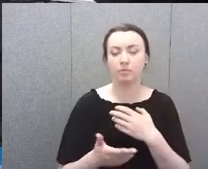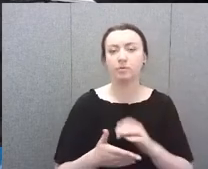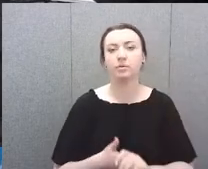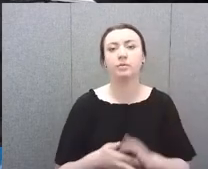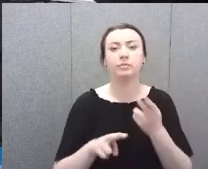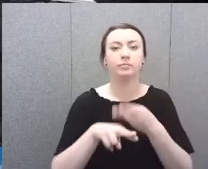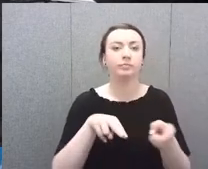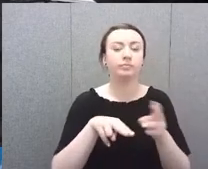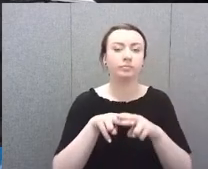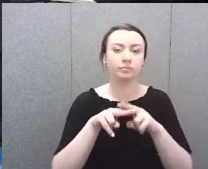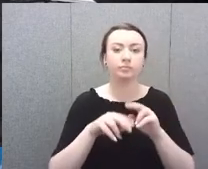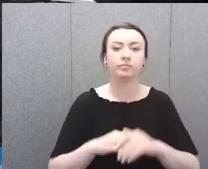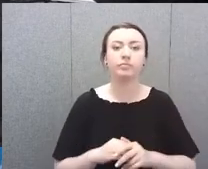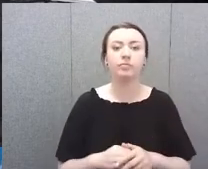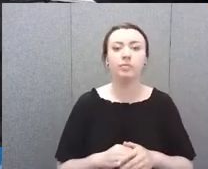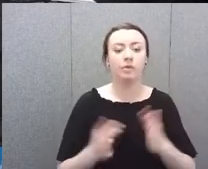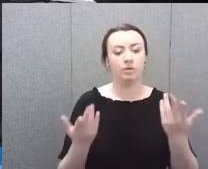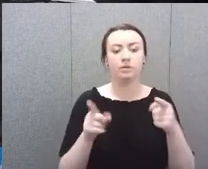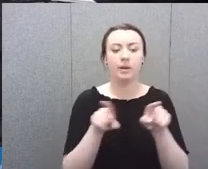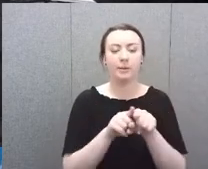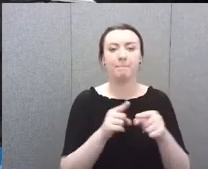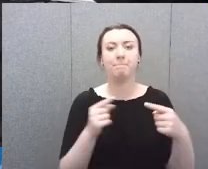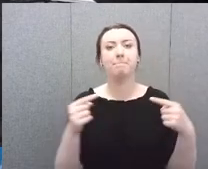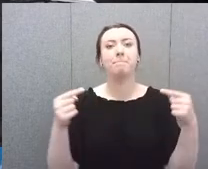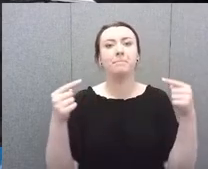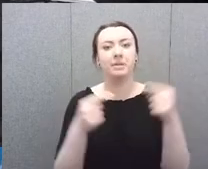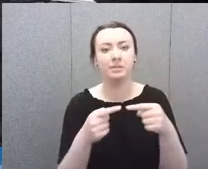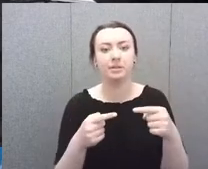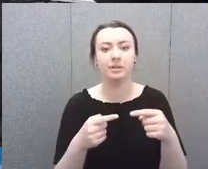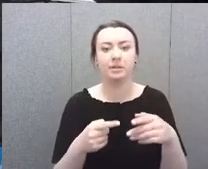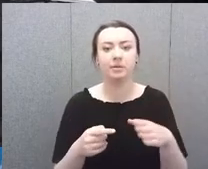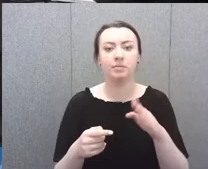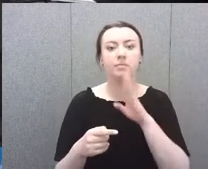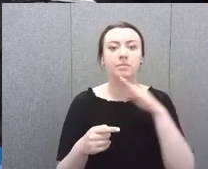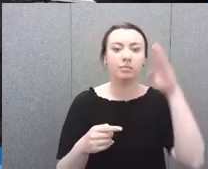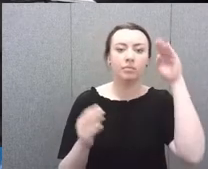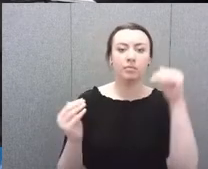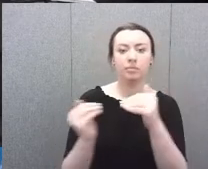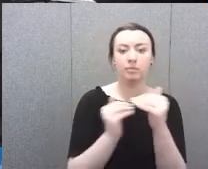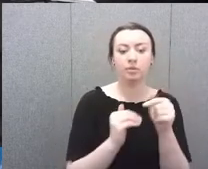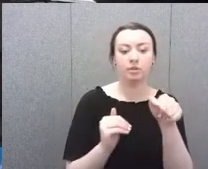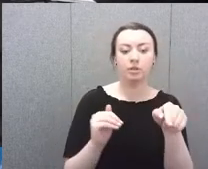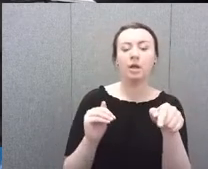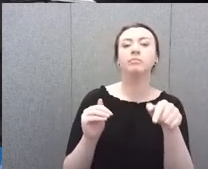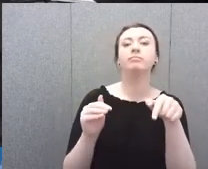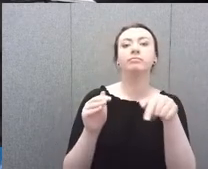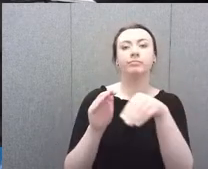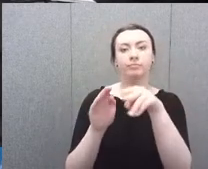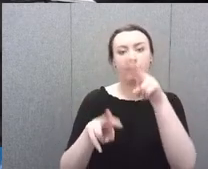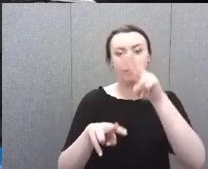важна. В этом контексте мы говорим про более